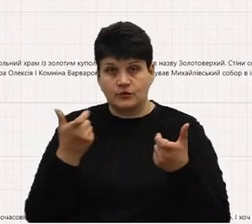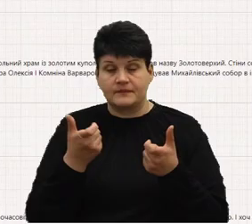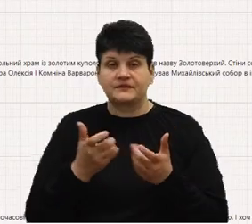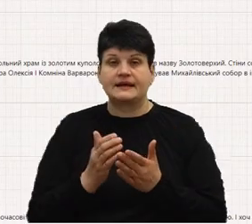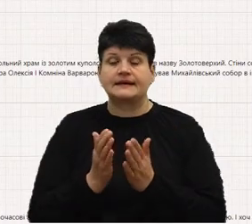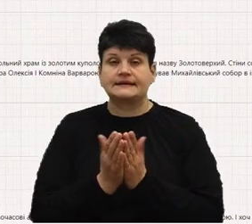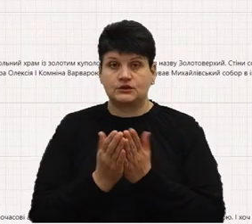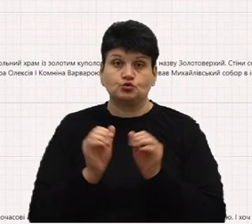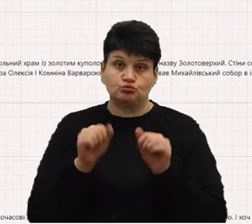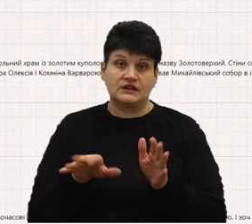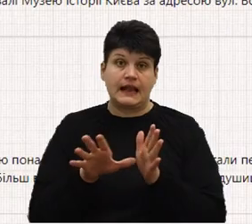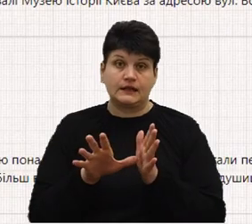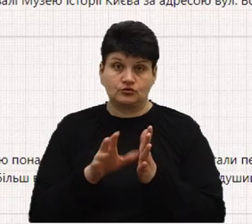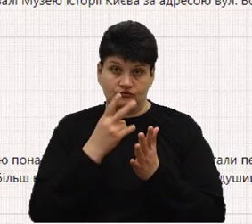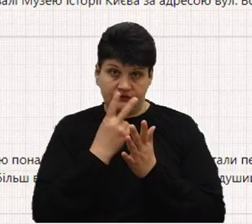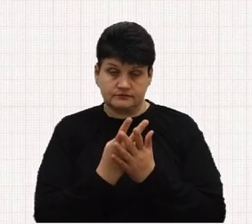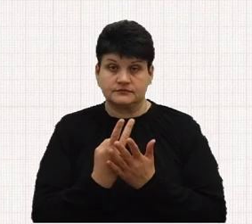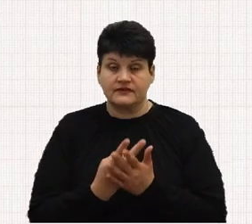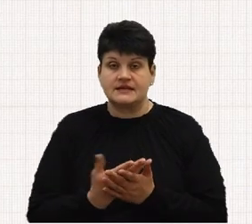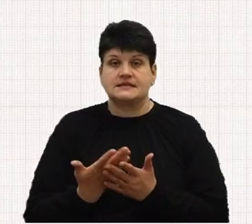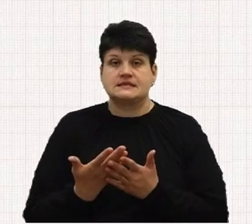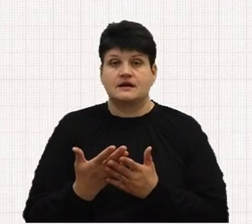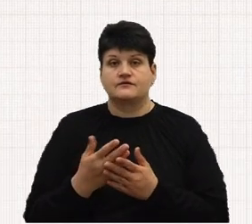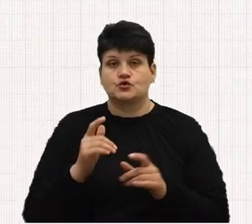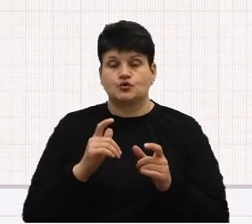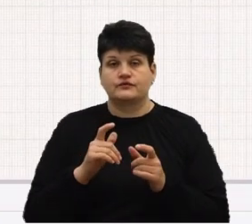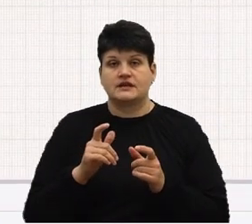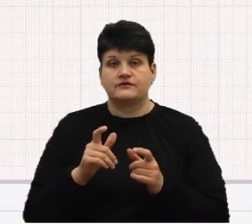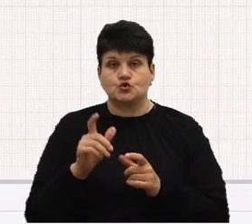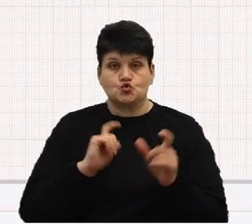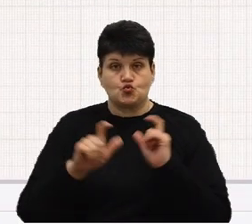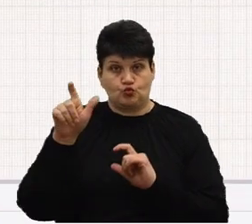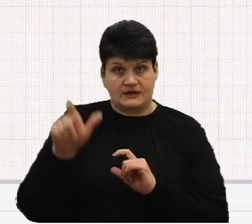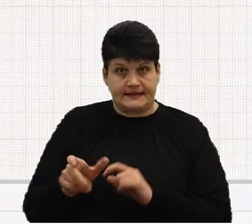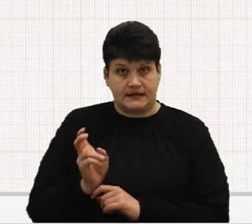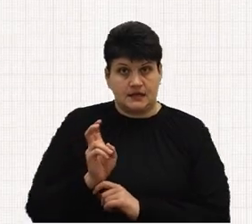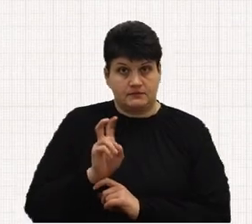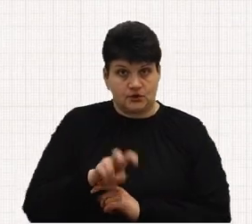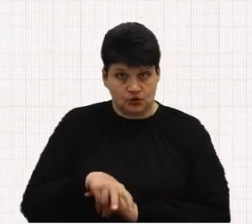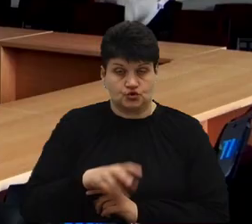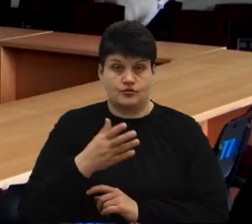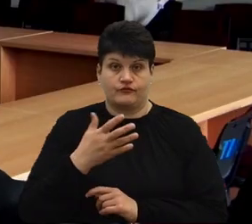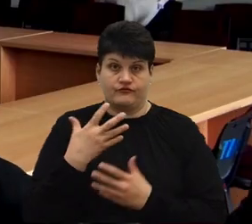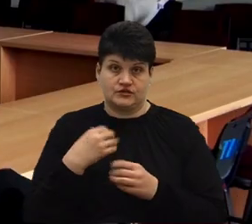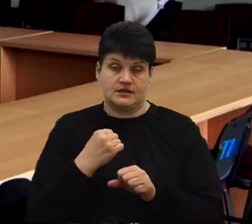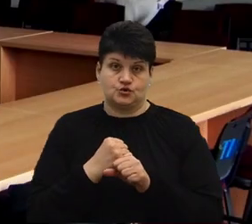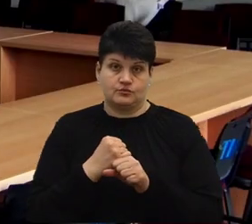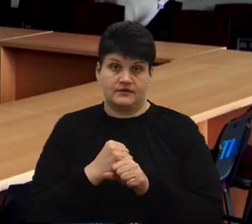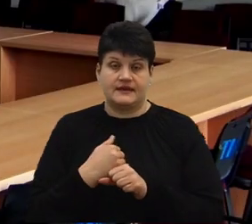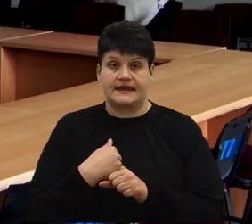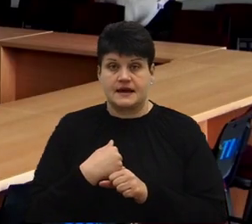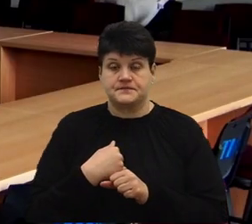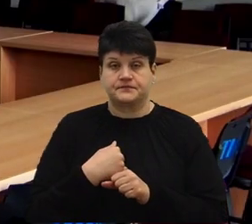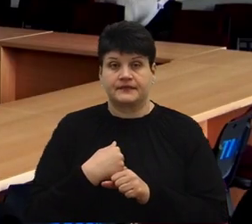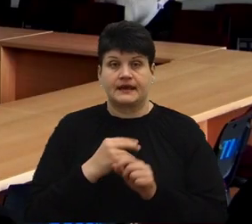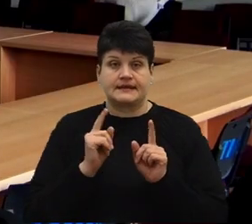завантажити в електронному вигляді на сайті спілки археологів студент Тарас який прийшов на презентацію каже вже це зробив як тільки